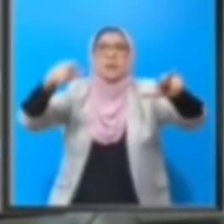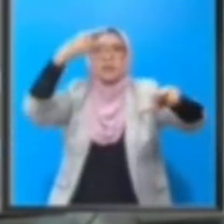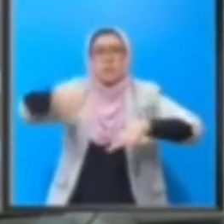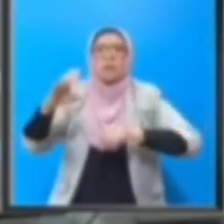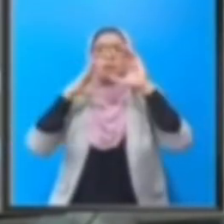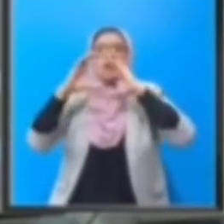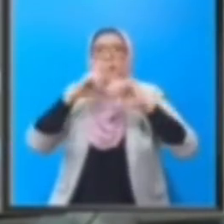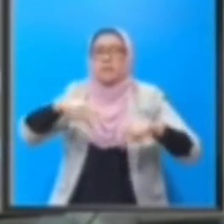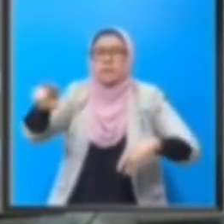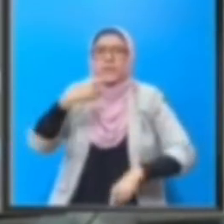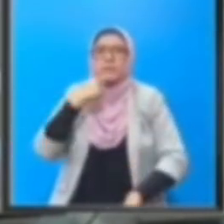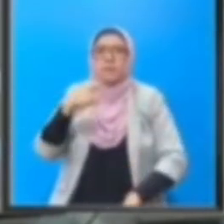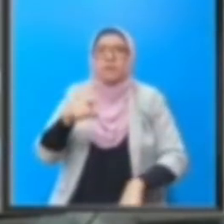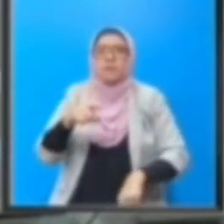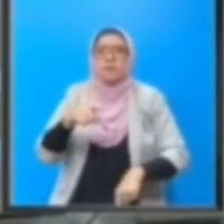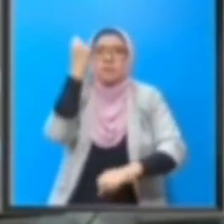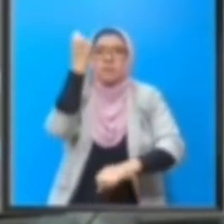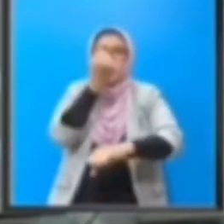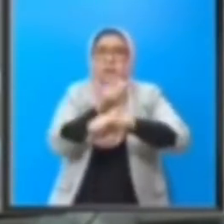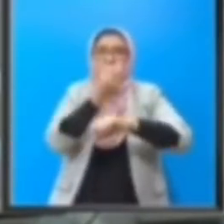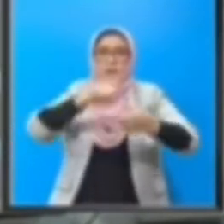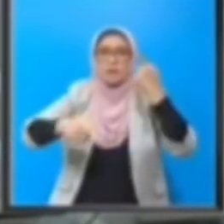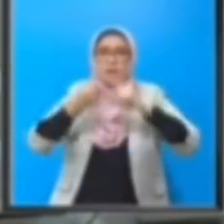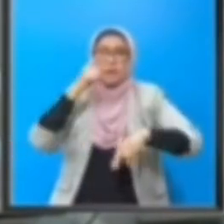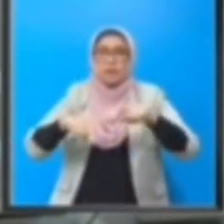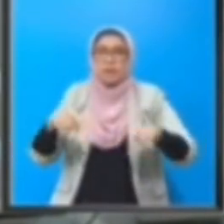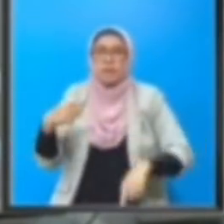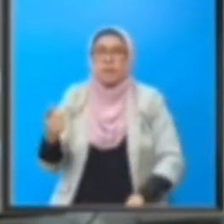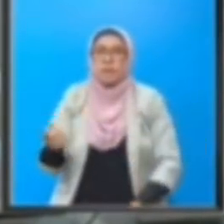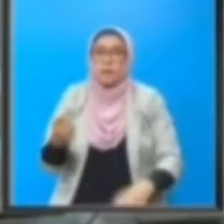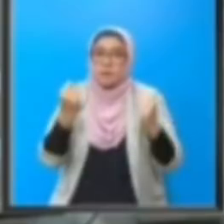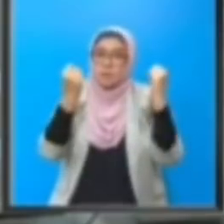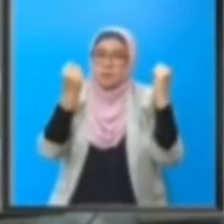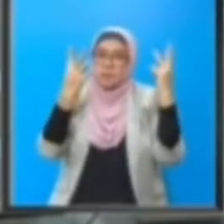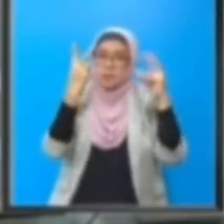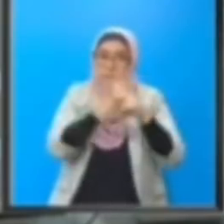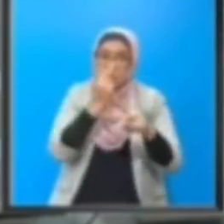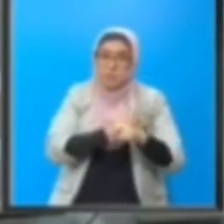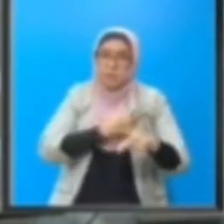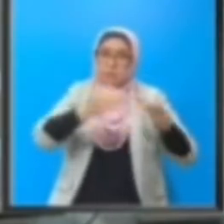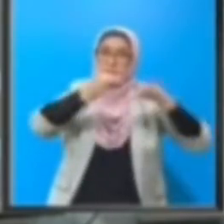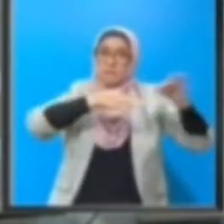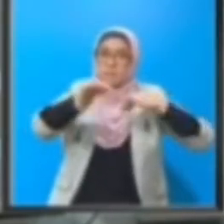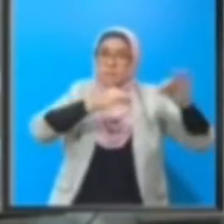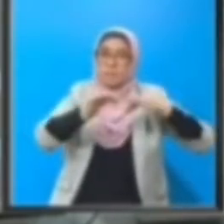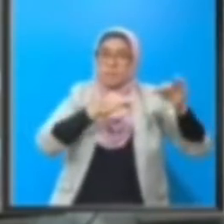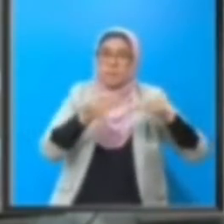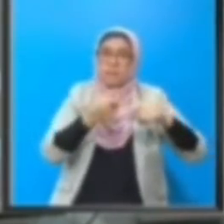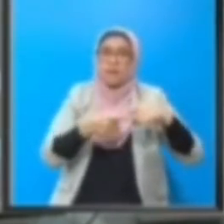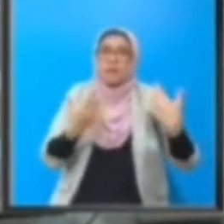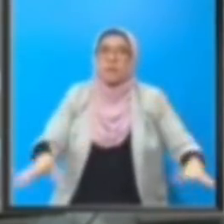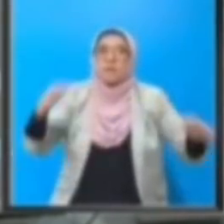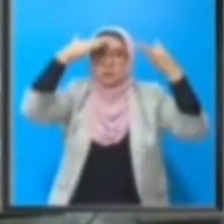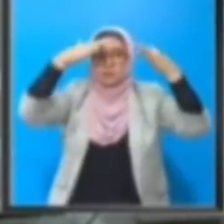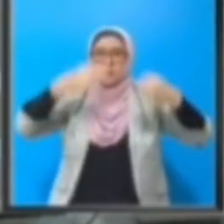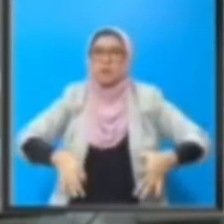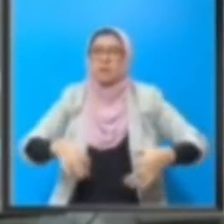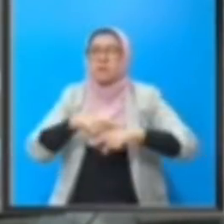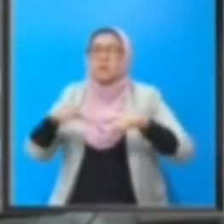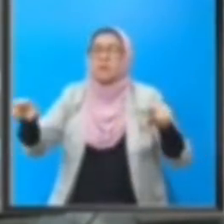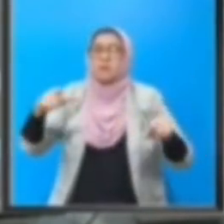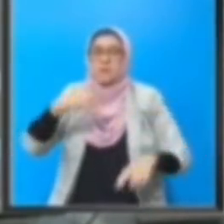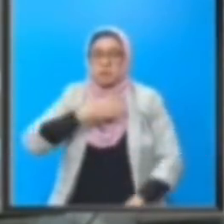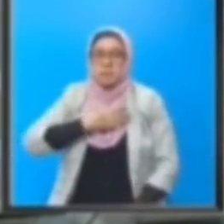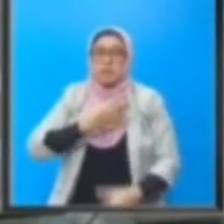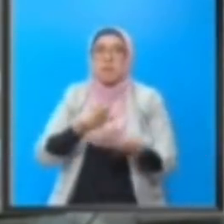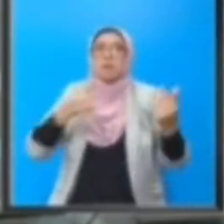boleh benarkan? Batu kawan minta. Dah banyak tadi kita bagi penjelasan dan saya telah buat ruling tadi. Minta Pasir Putih.